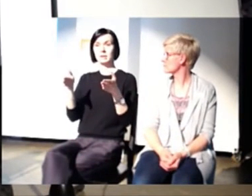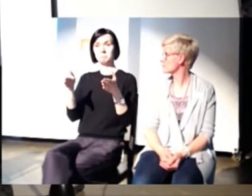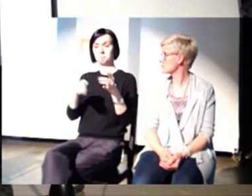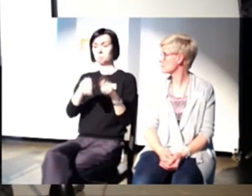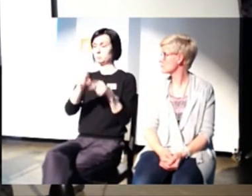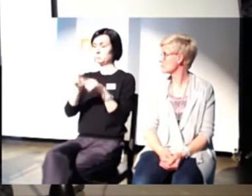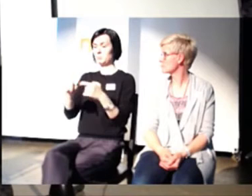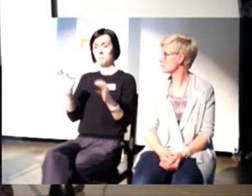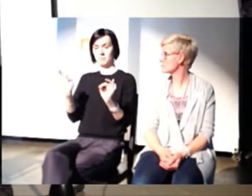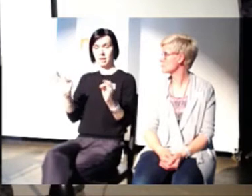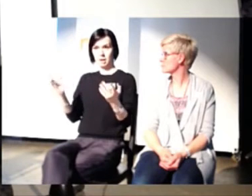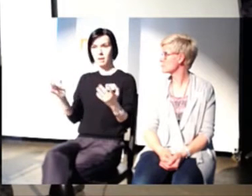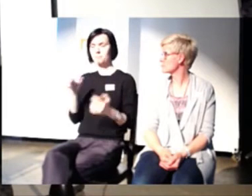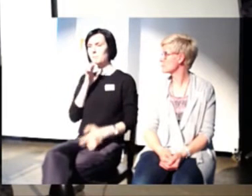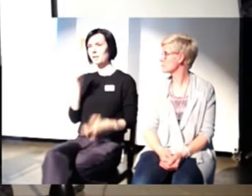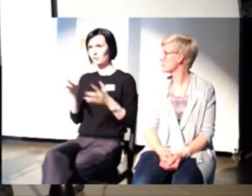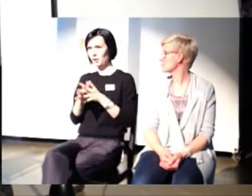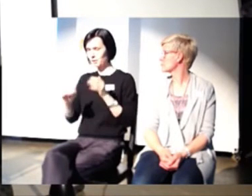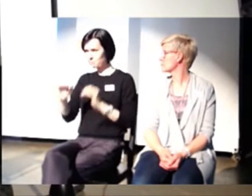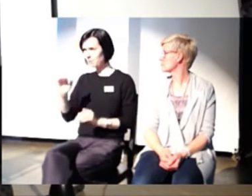residenssivariaatioista, niin se alkaa jo ihan siitä, että